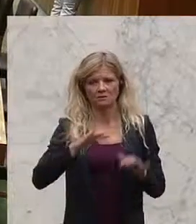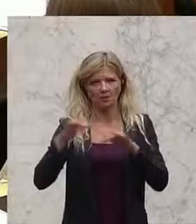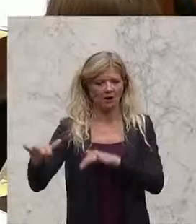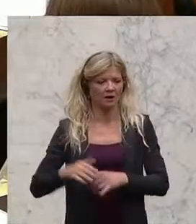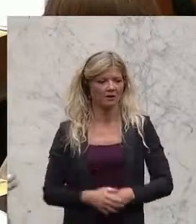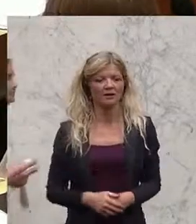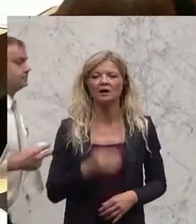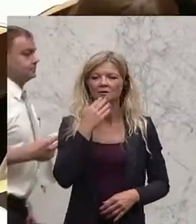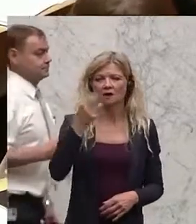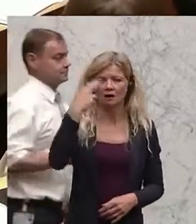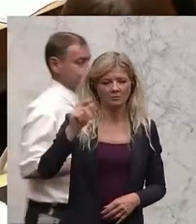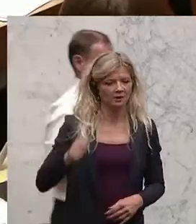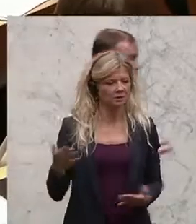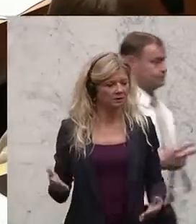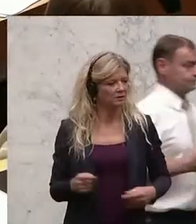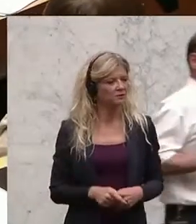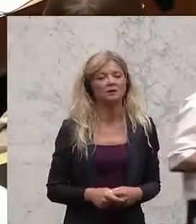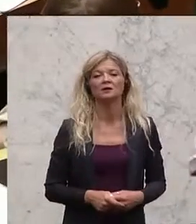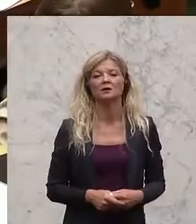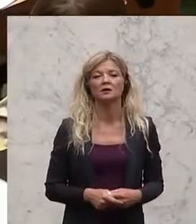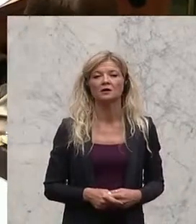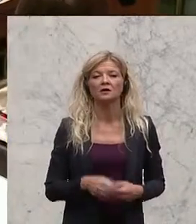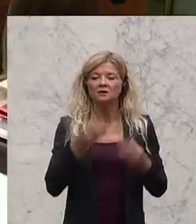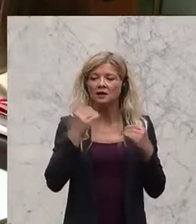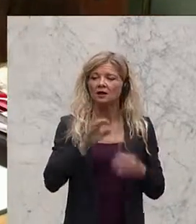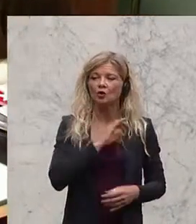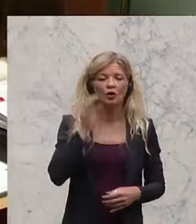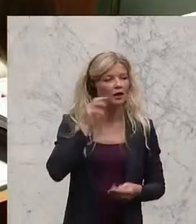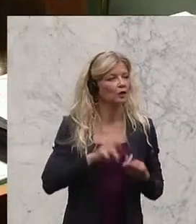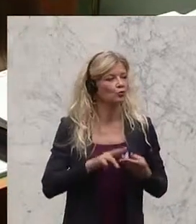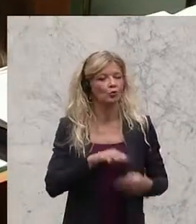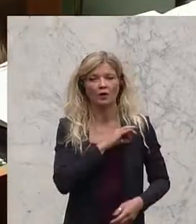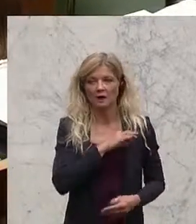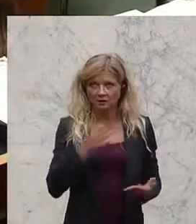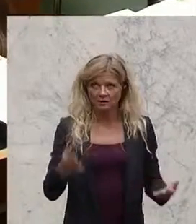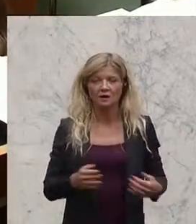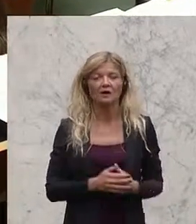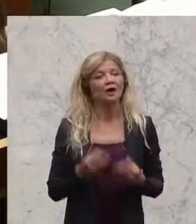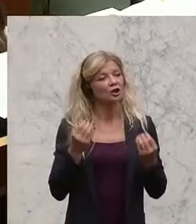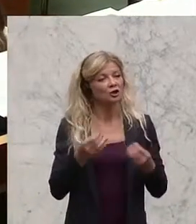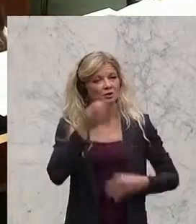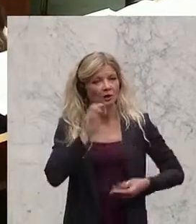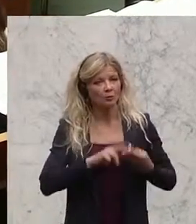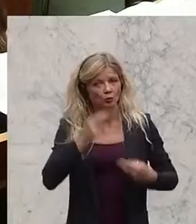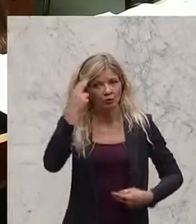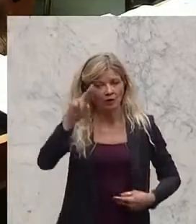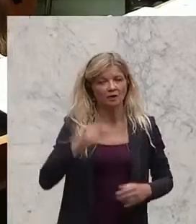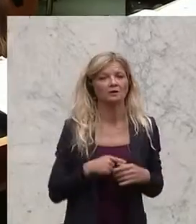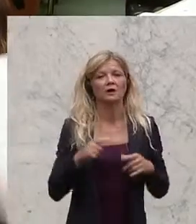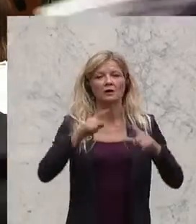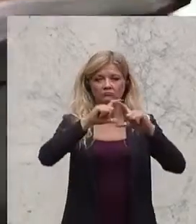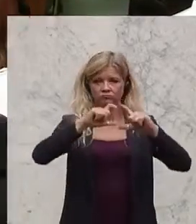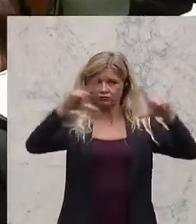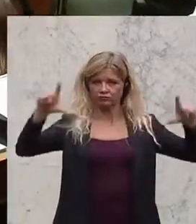und Kollegen, geschätzte Damen und Herren vor den Bildschirmen und auf der Galerie. Ich beziehe mich auf